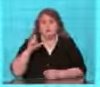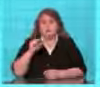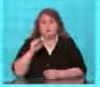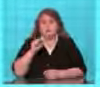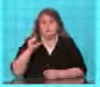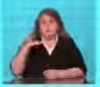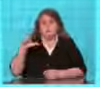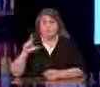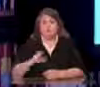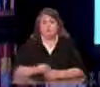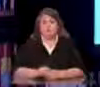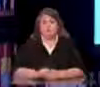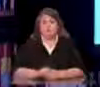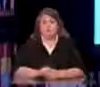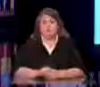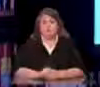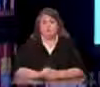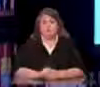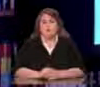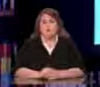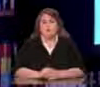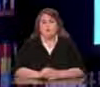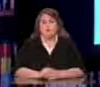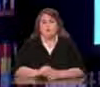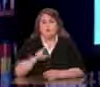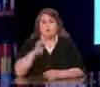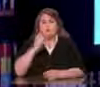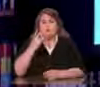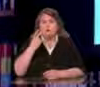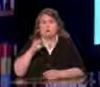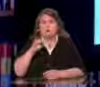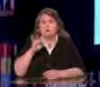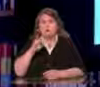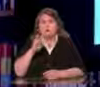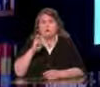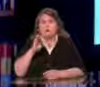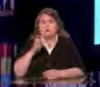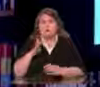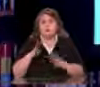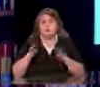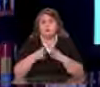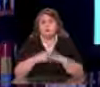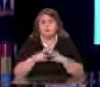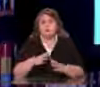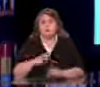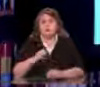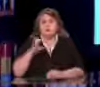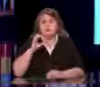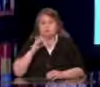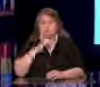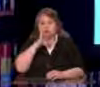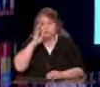А большое – у нас гомозиготный организм. По двум признакам скрещиваем с мужской